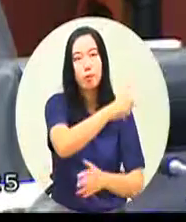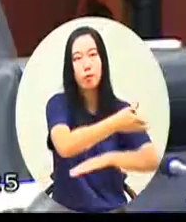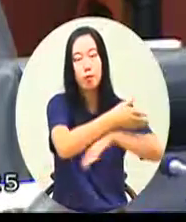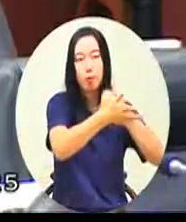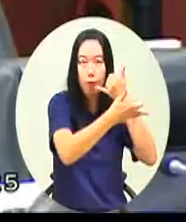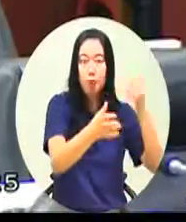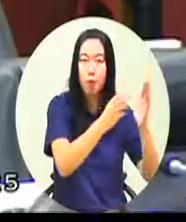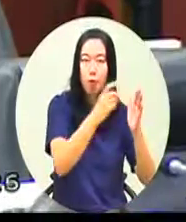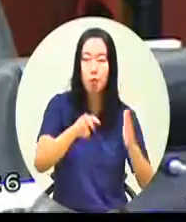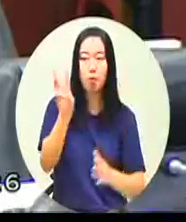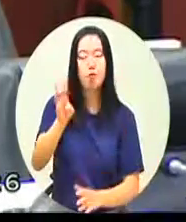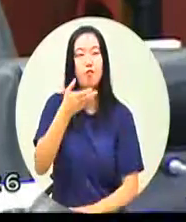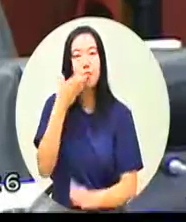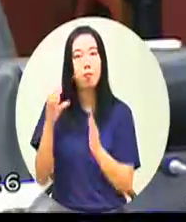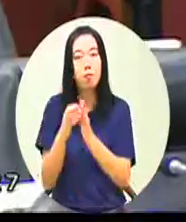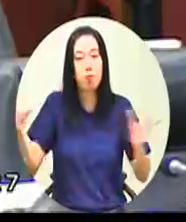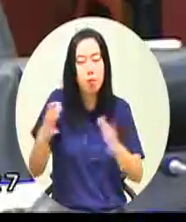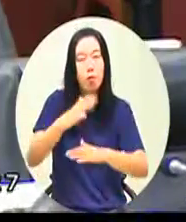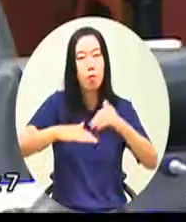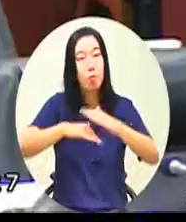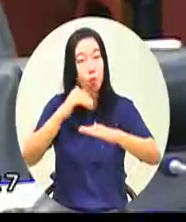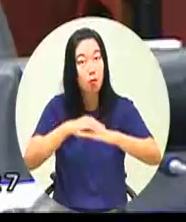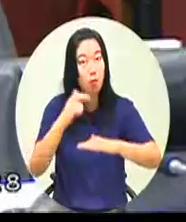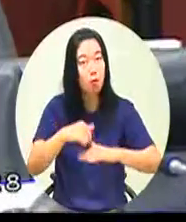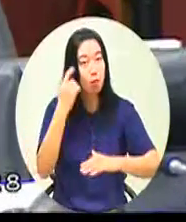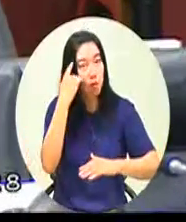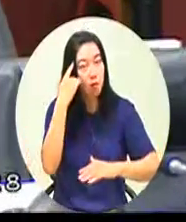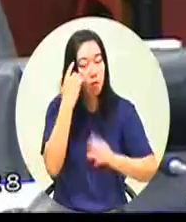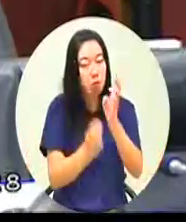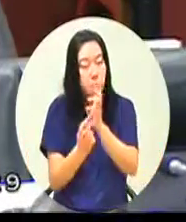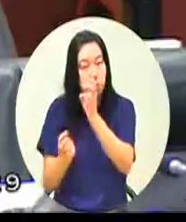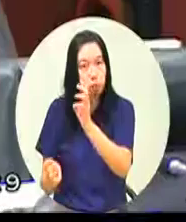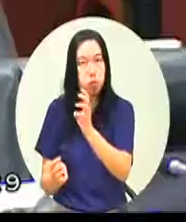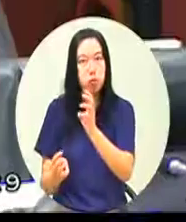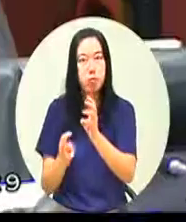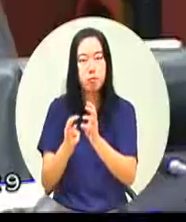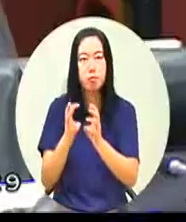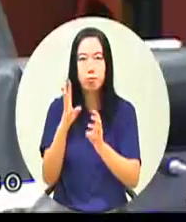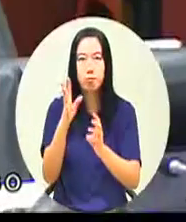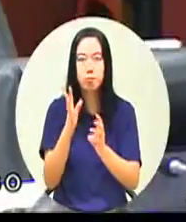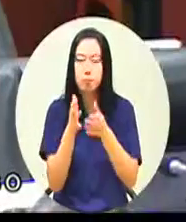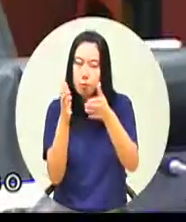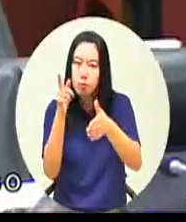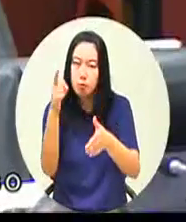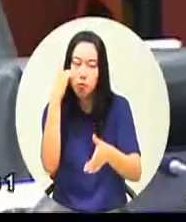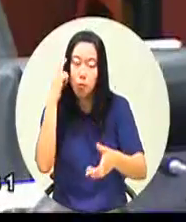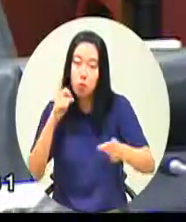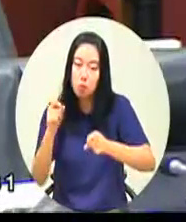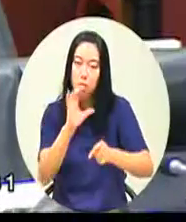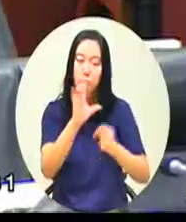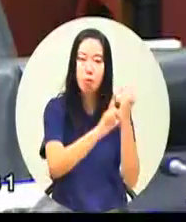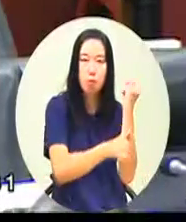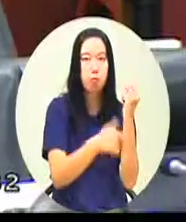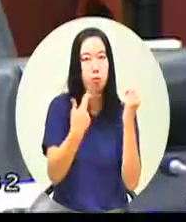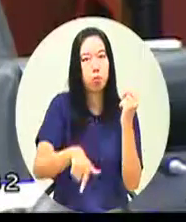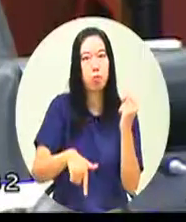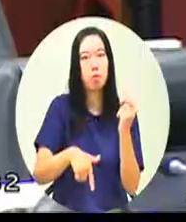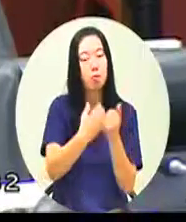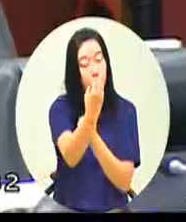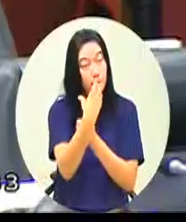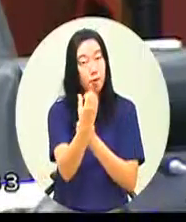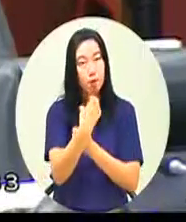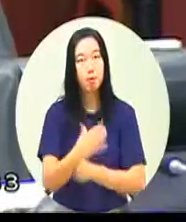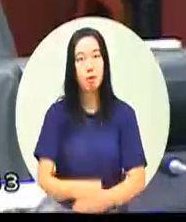局这边然后再把这个详细看怎么样进行的这个规划方式再跟本席来做报